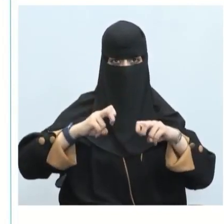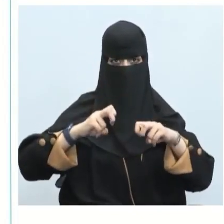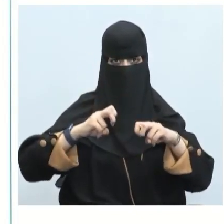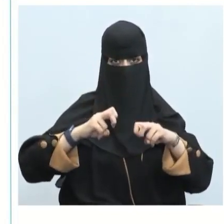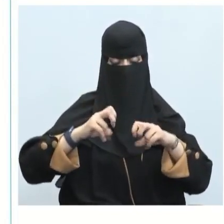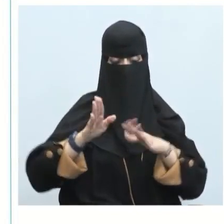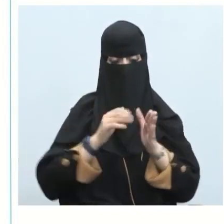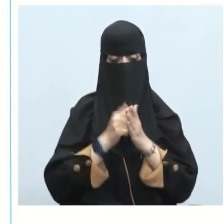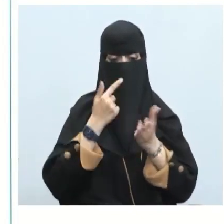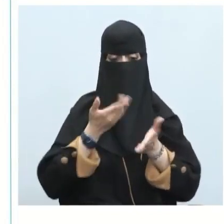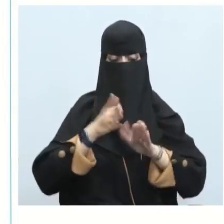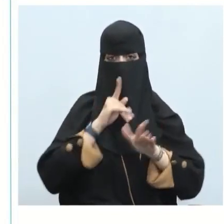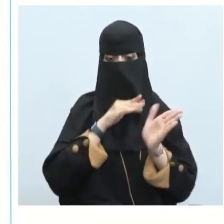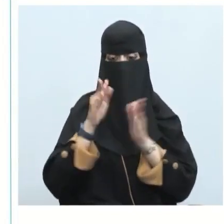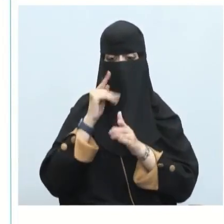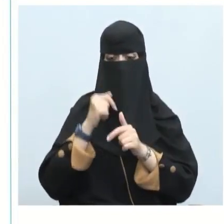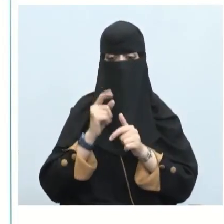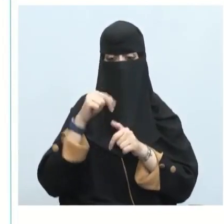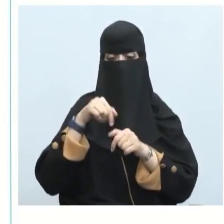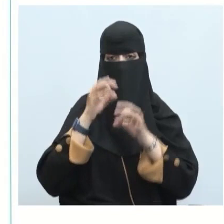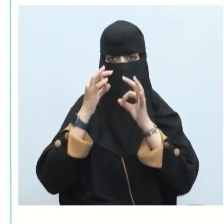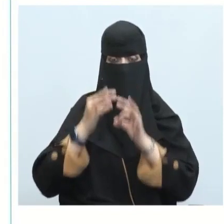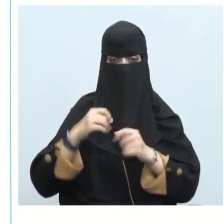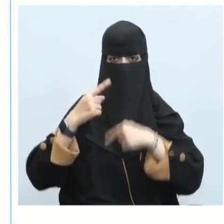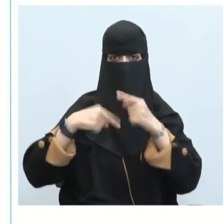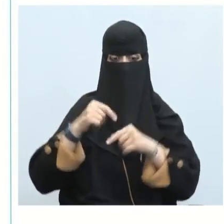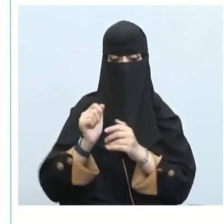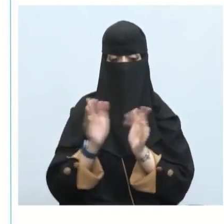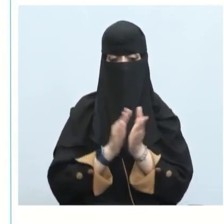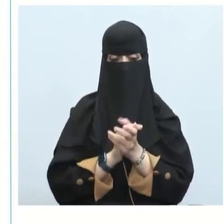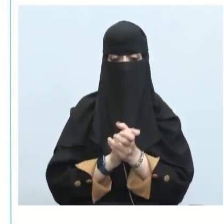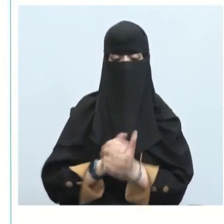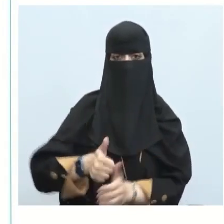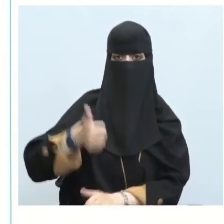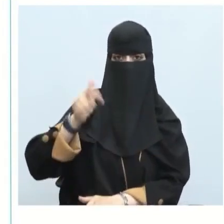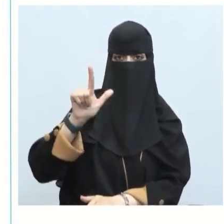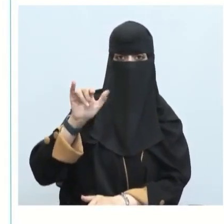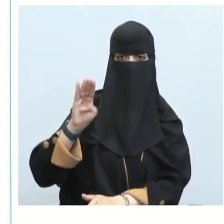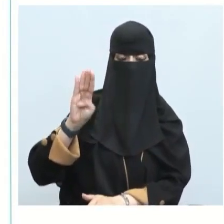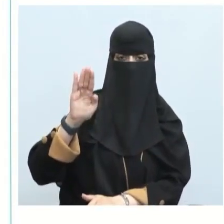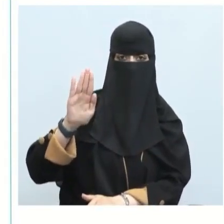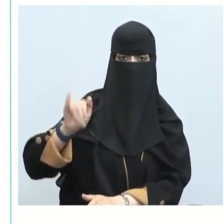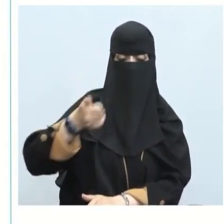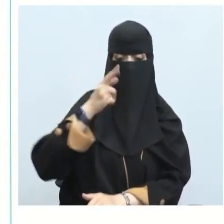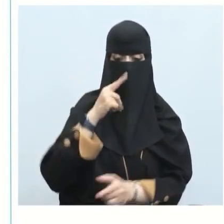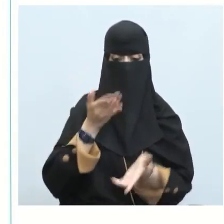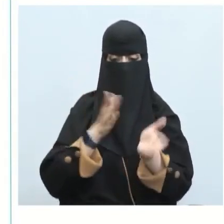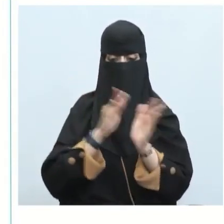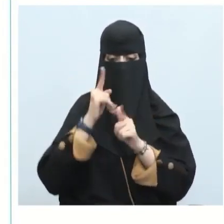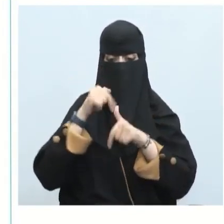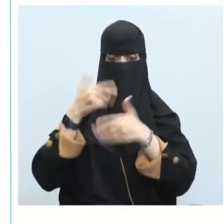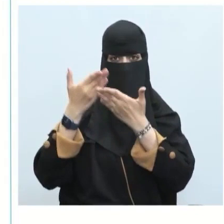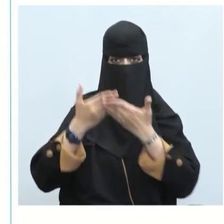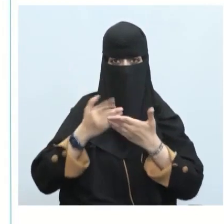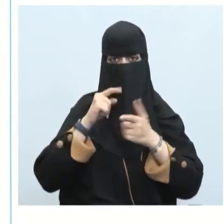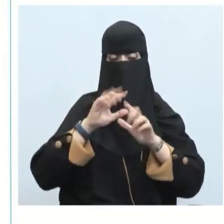جوجل ايضا من الادوات اداه الكسا تساعدنا اداه جوجل عن